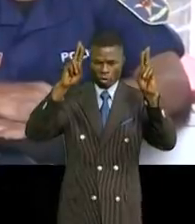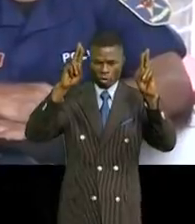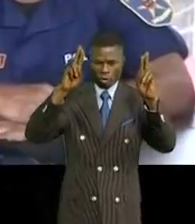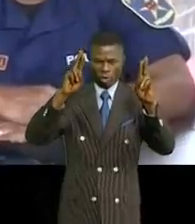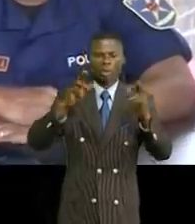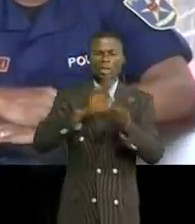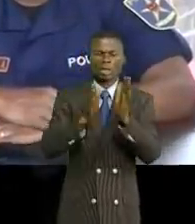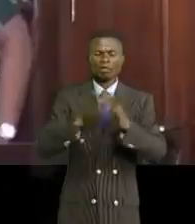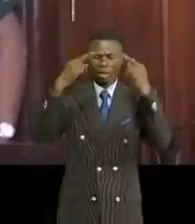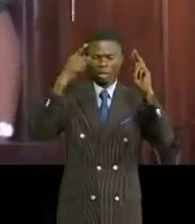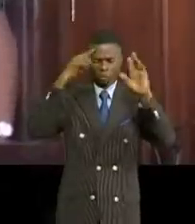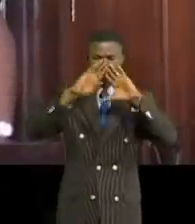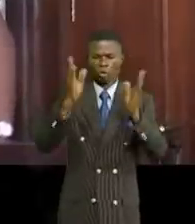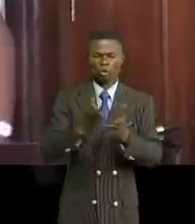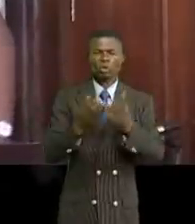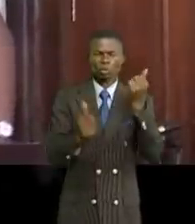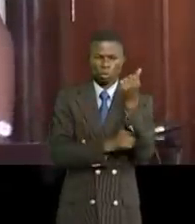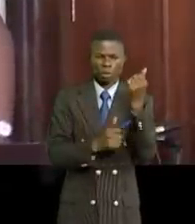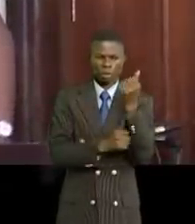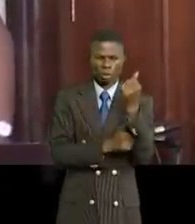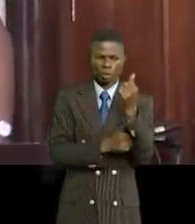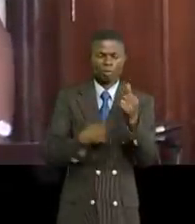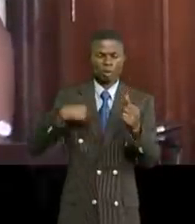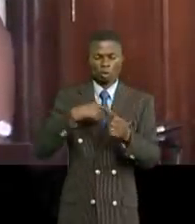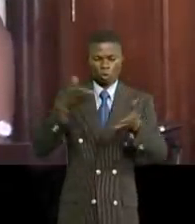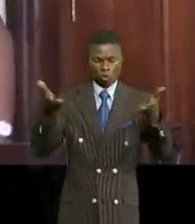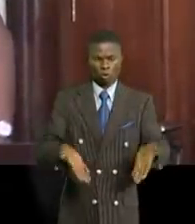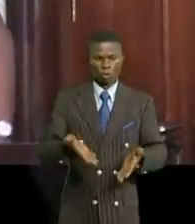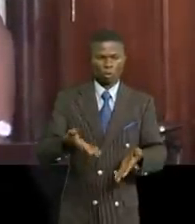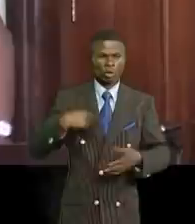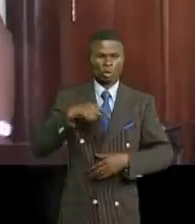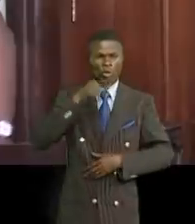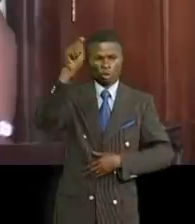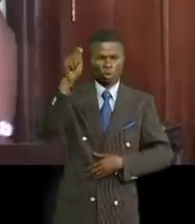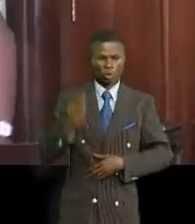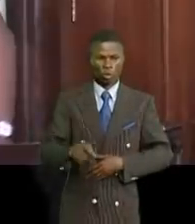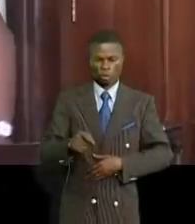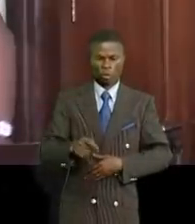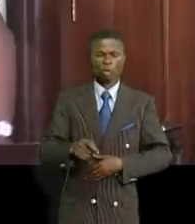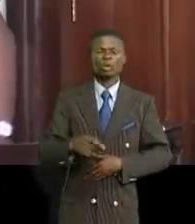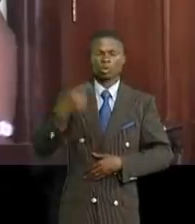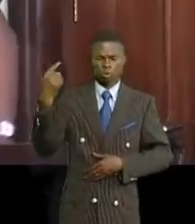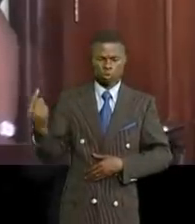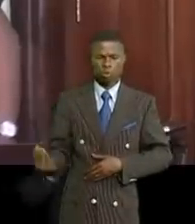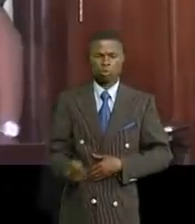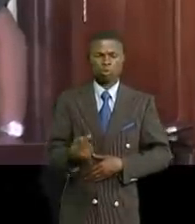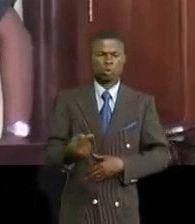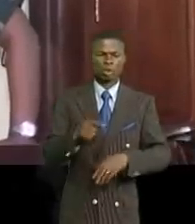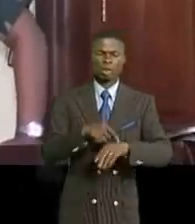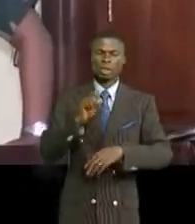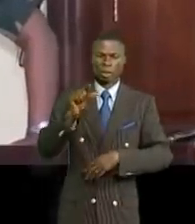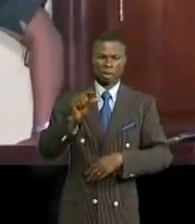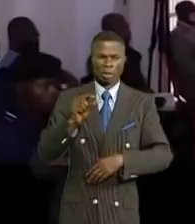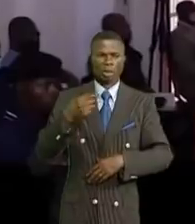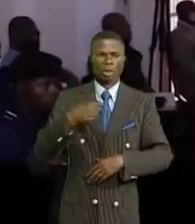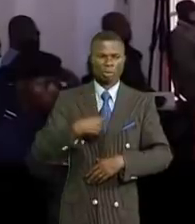de tout le monde mais parce que nous sommes là pour une façon d'une façon ponctuelle je ne peux